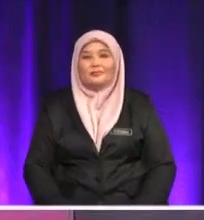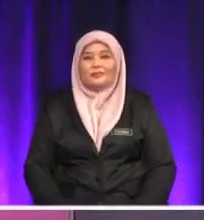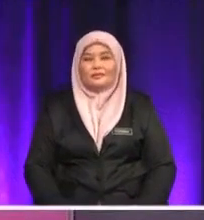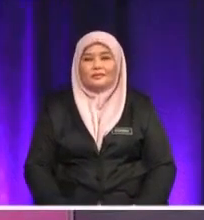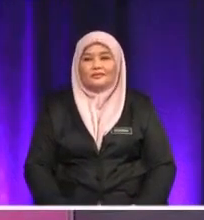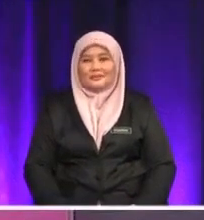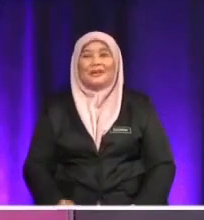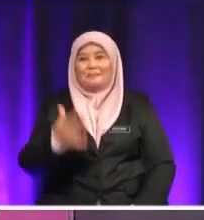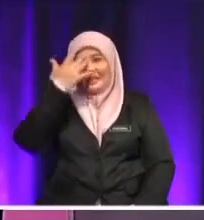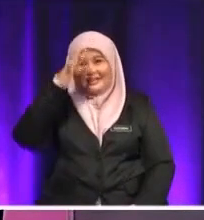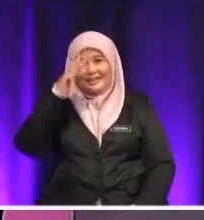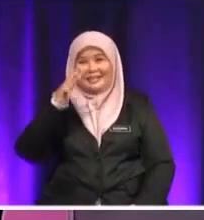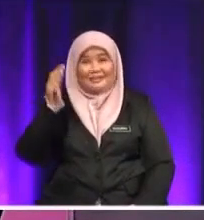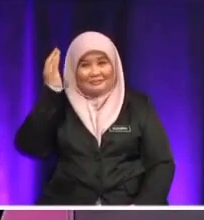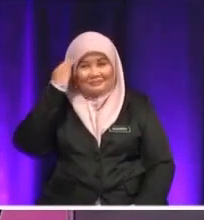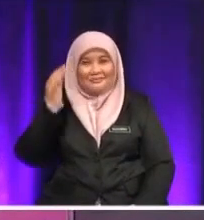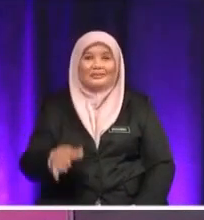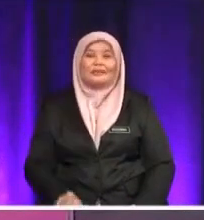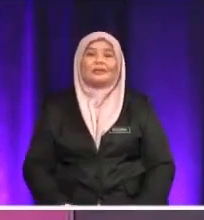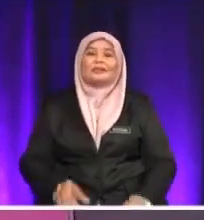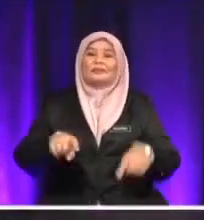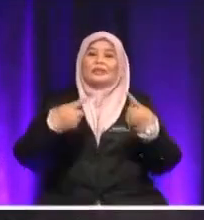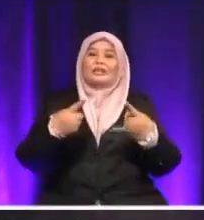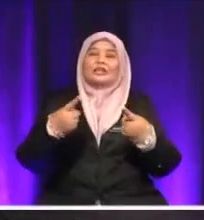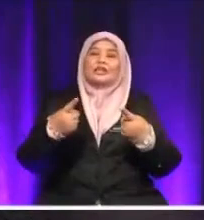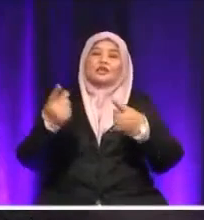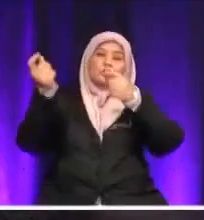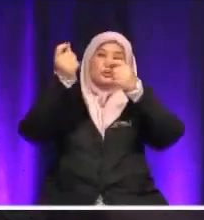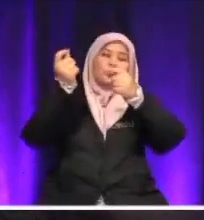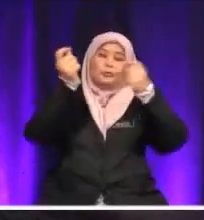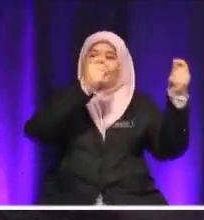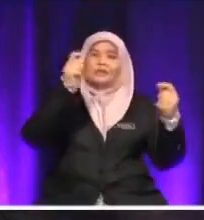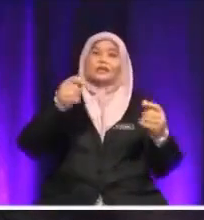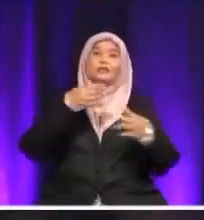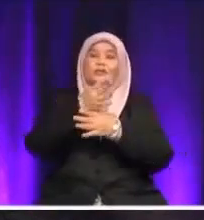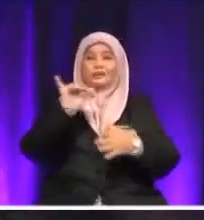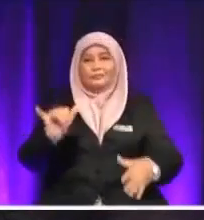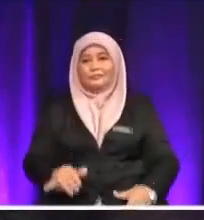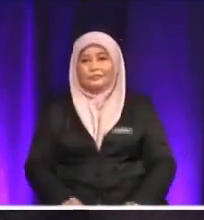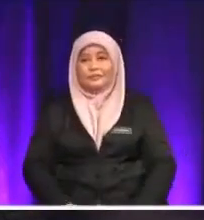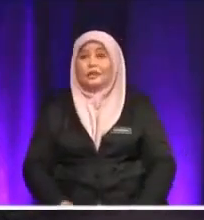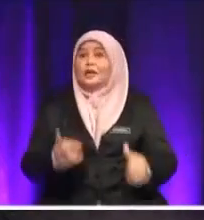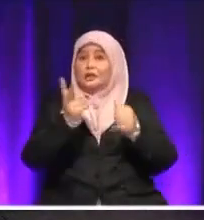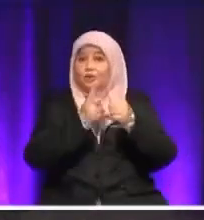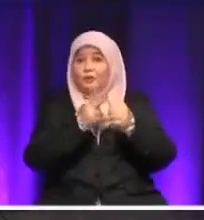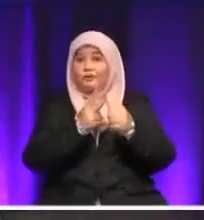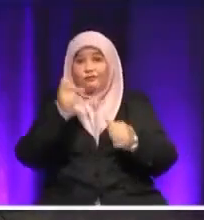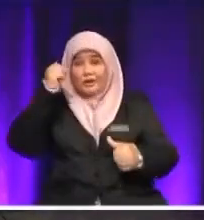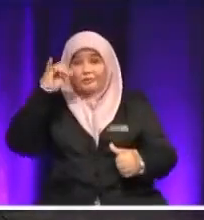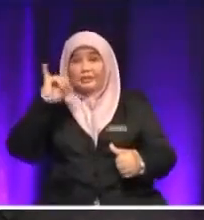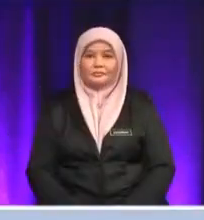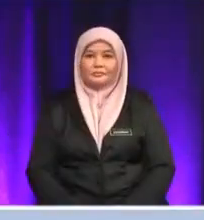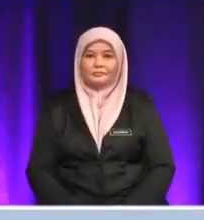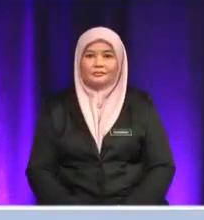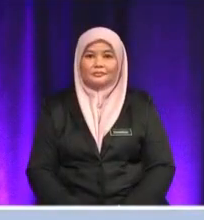hakim menganalisis situasi. Terima kasih, Ustaz. Okey, kita pergi ke situasi yang seterusnya, boleh-boleh? Boleh. Okey. Yang kedua, fahami situasi